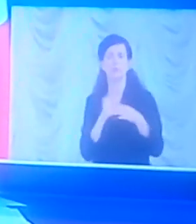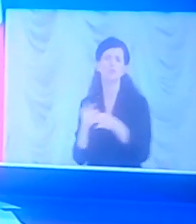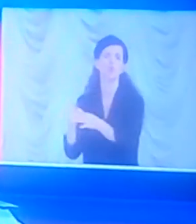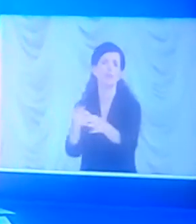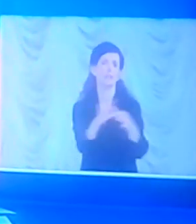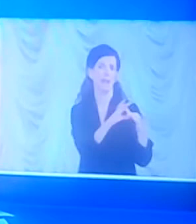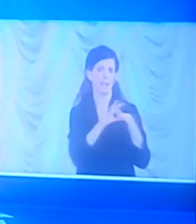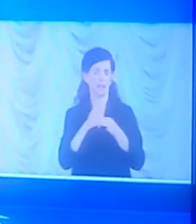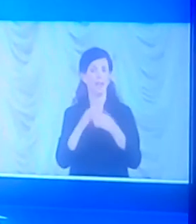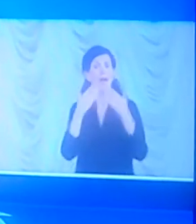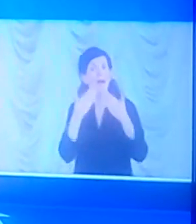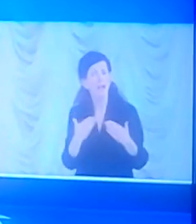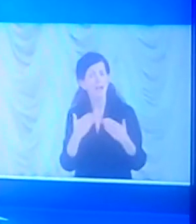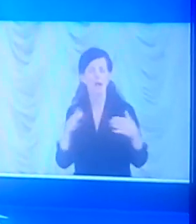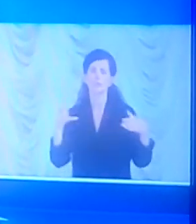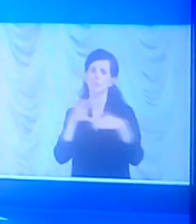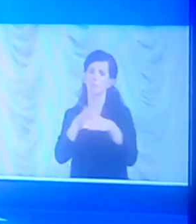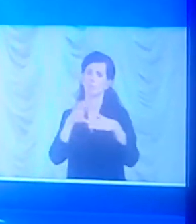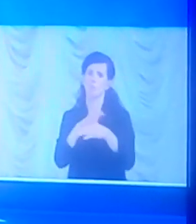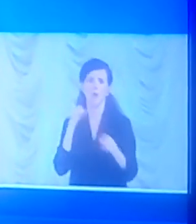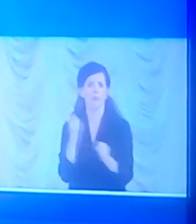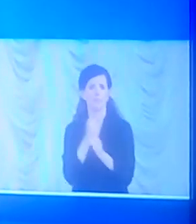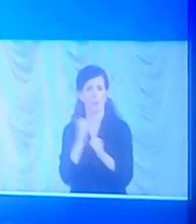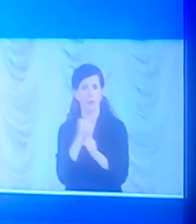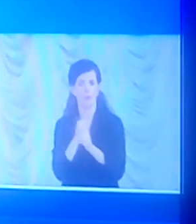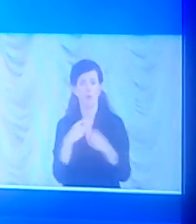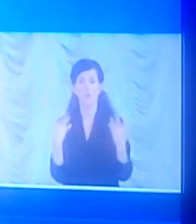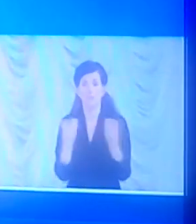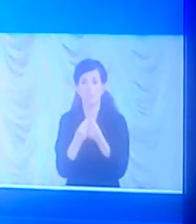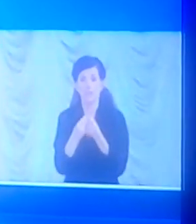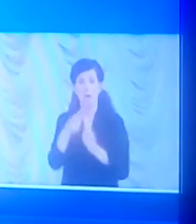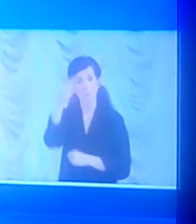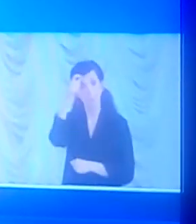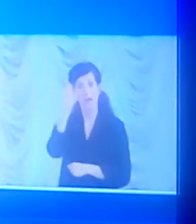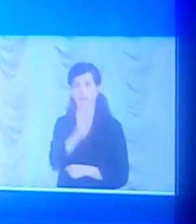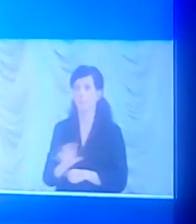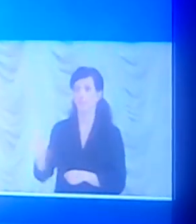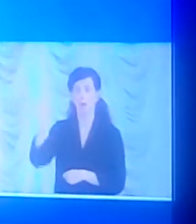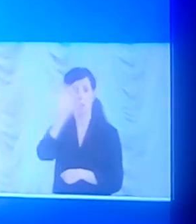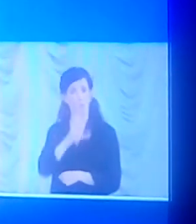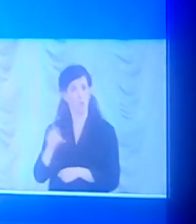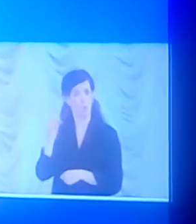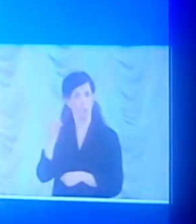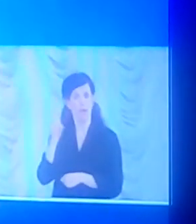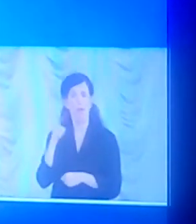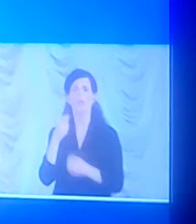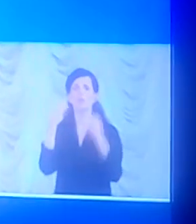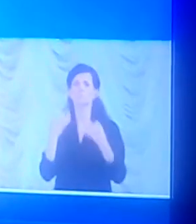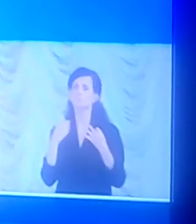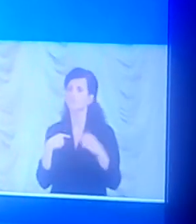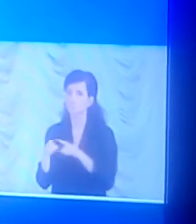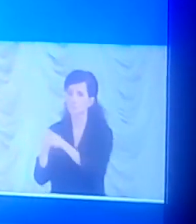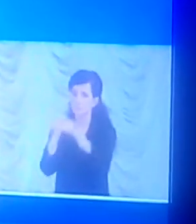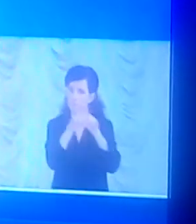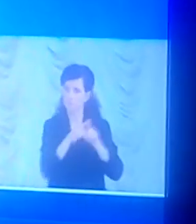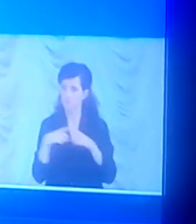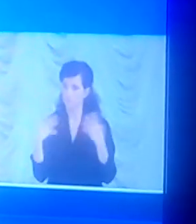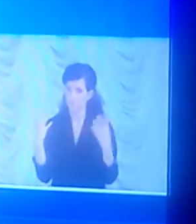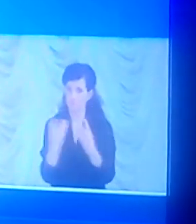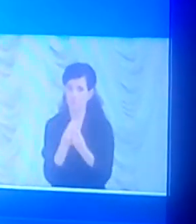un lavoro di squadra che abbiamo fatto con vari paesi europei e alla convergenza, all'unanimità che si è creata in